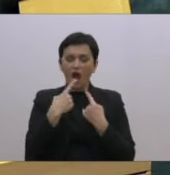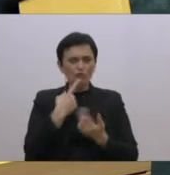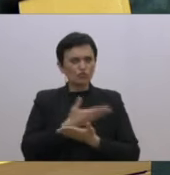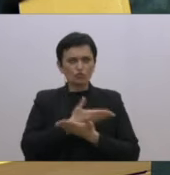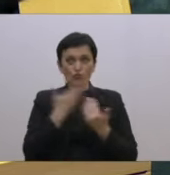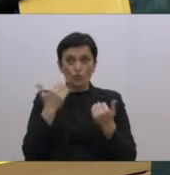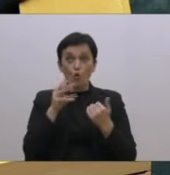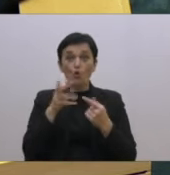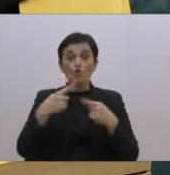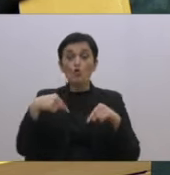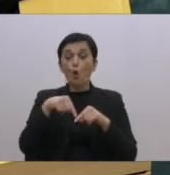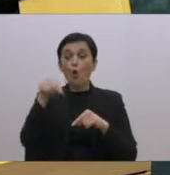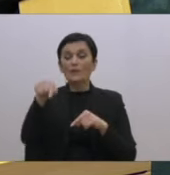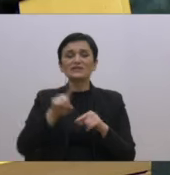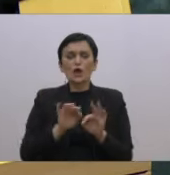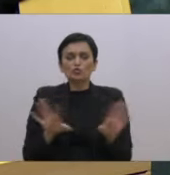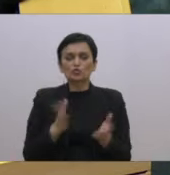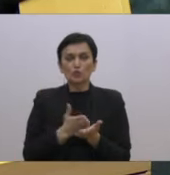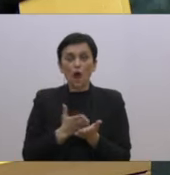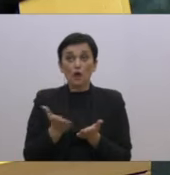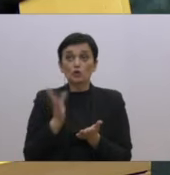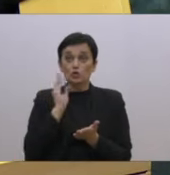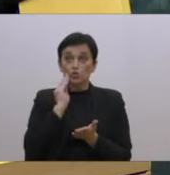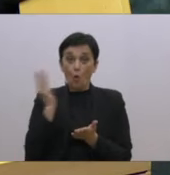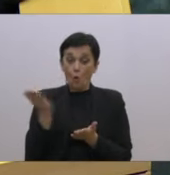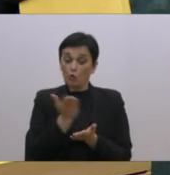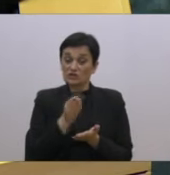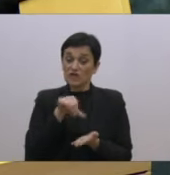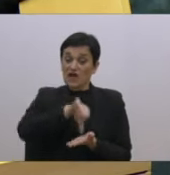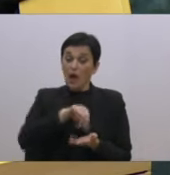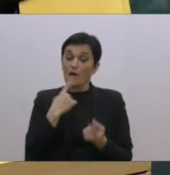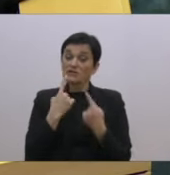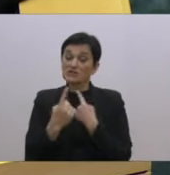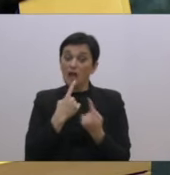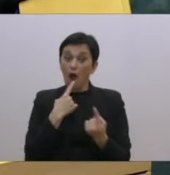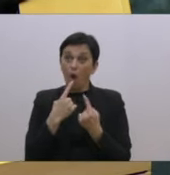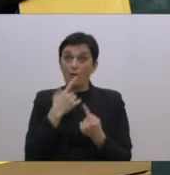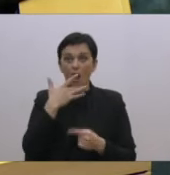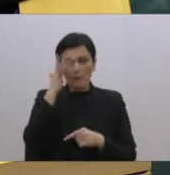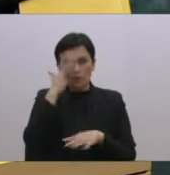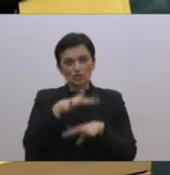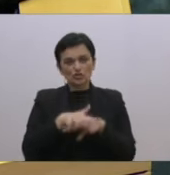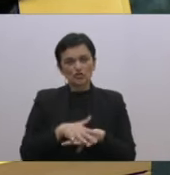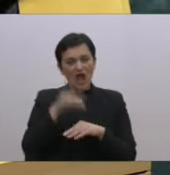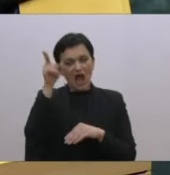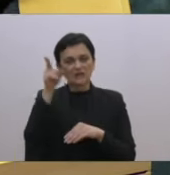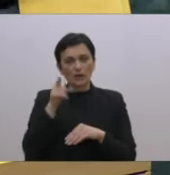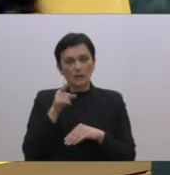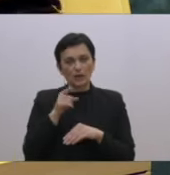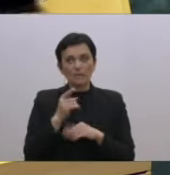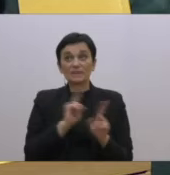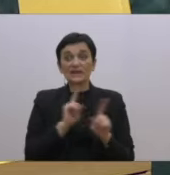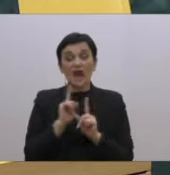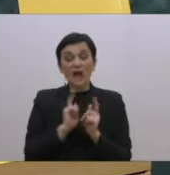უსაუბრე კომიტეტში რაშუაშია, როდესაც გამოდიხარ და საუბრობ იმაზე, რომ თურმე ამერიკის შეერთებული შტატების